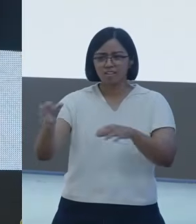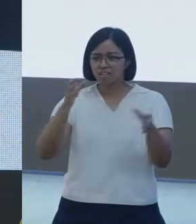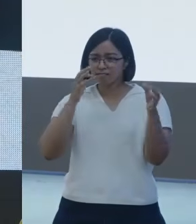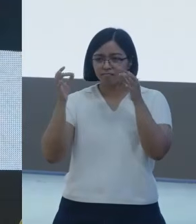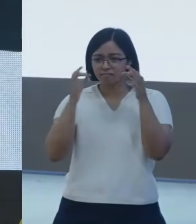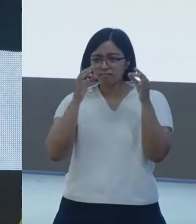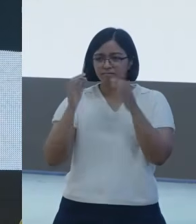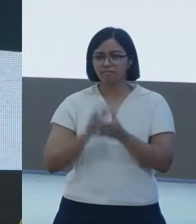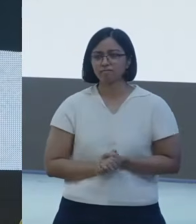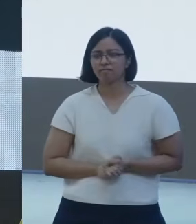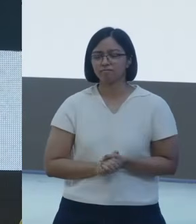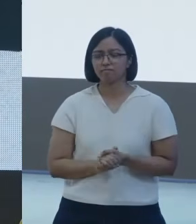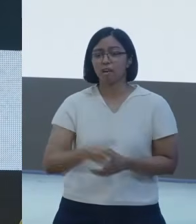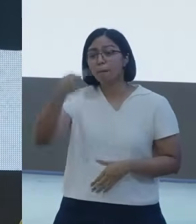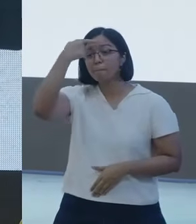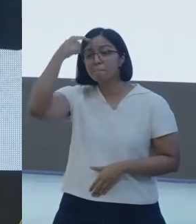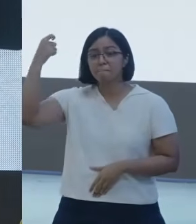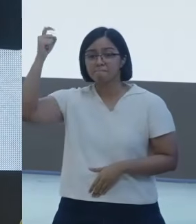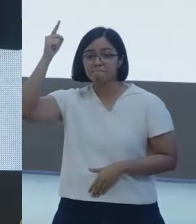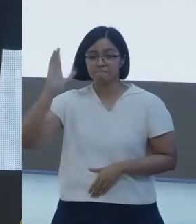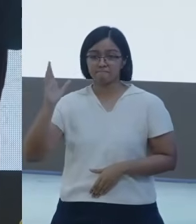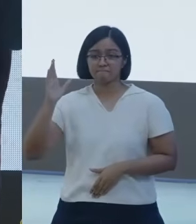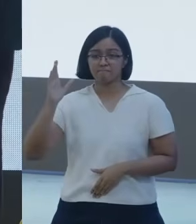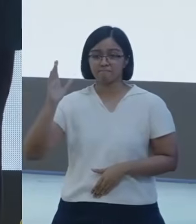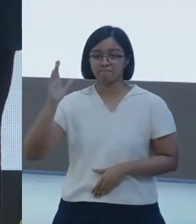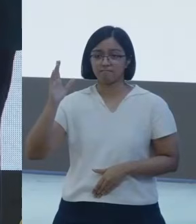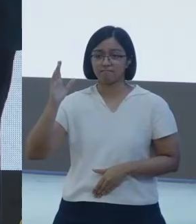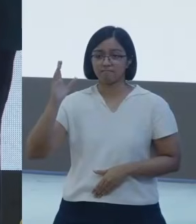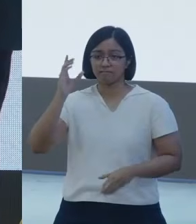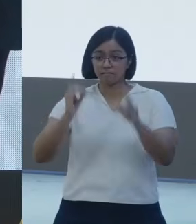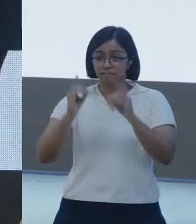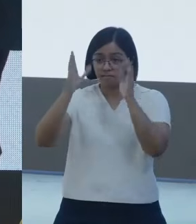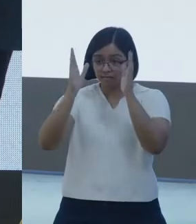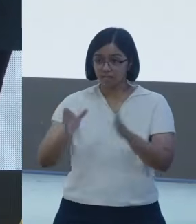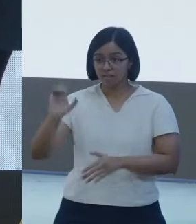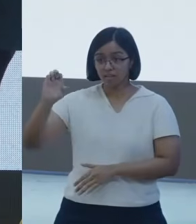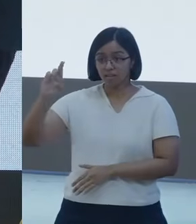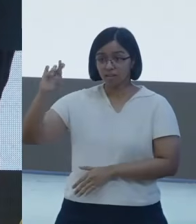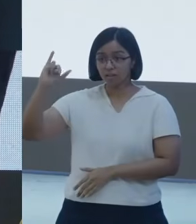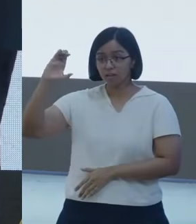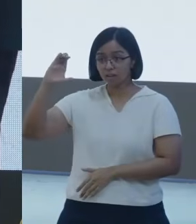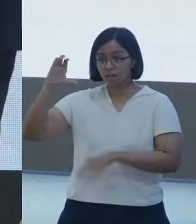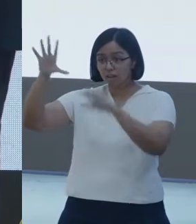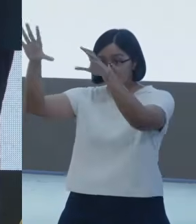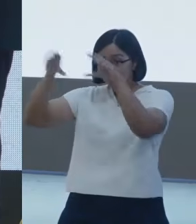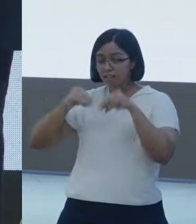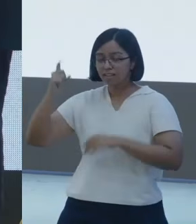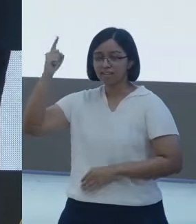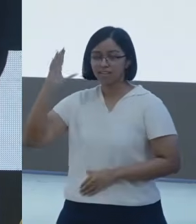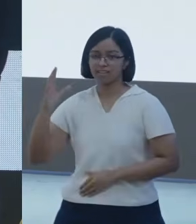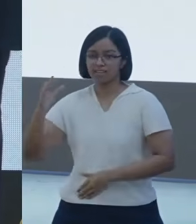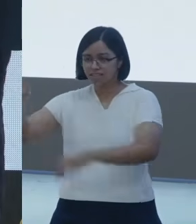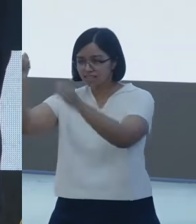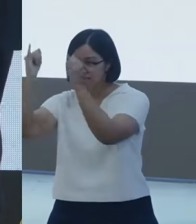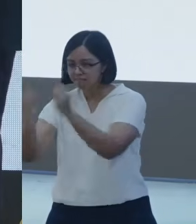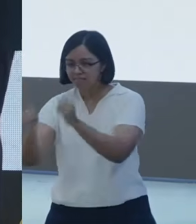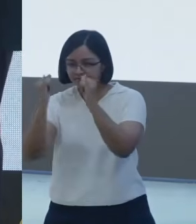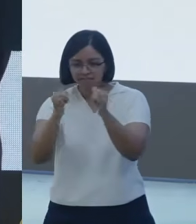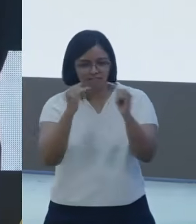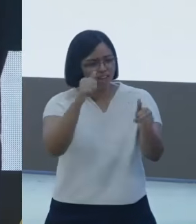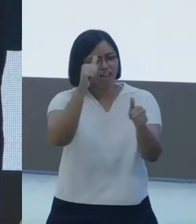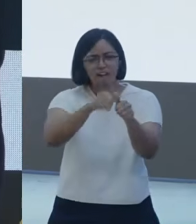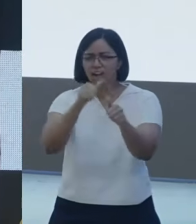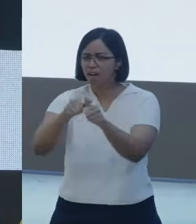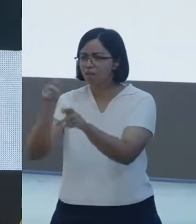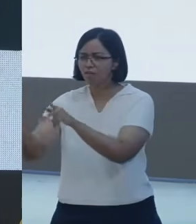Diyos, siya ay nakakilala sa ating Panginoon. Ang bawat isa sa mga mananampalataya